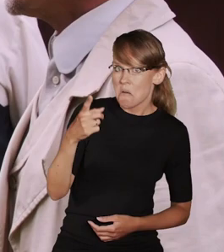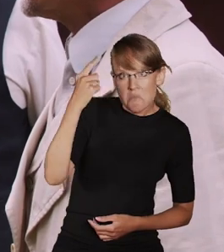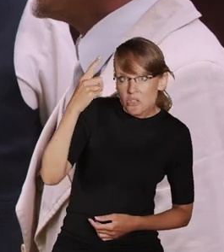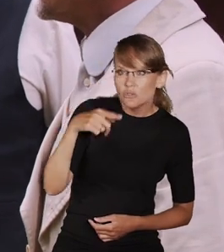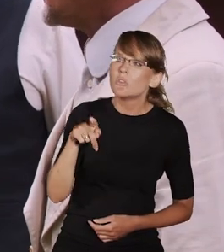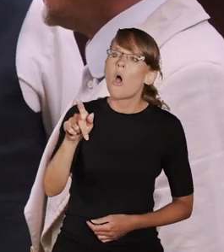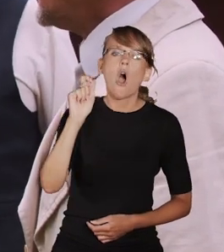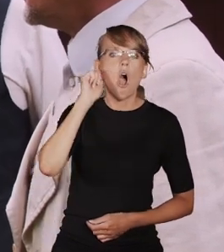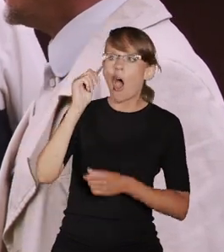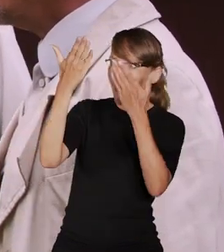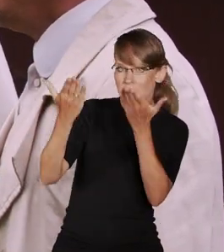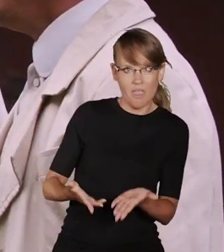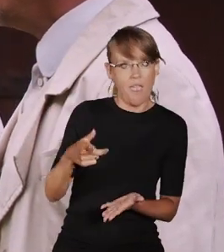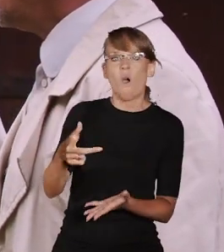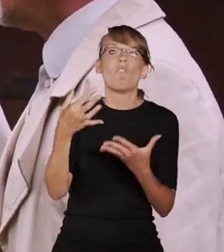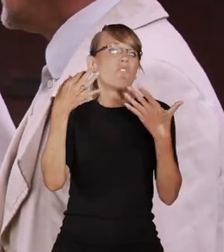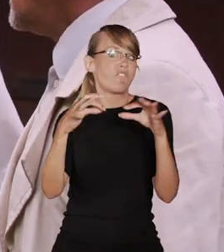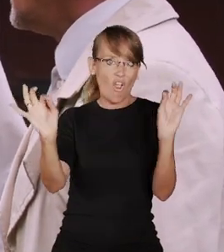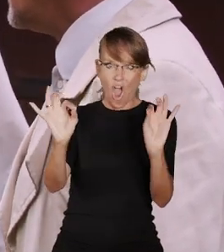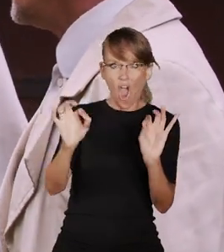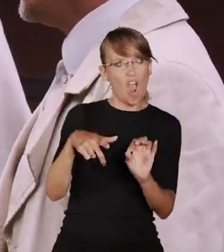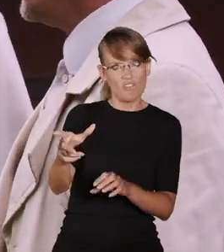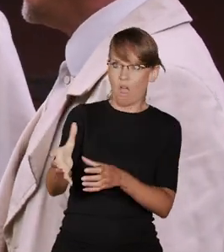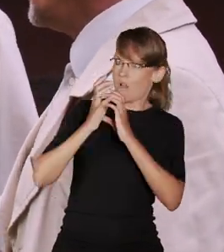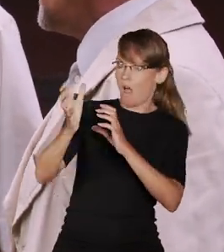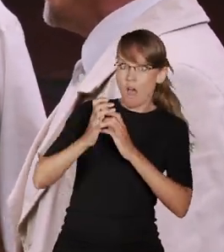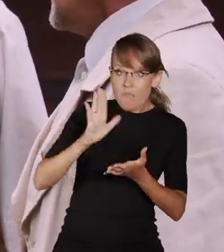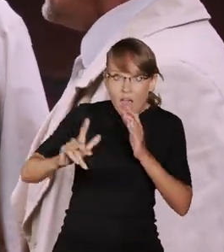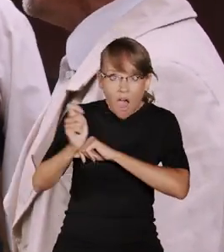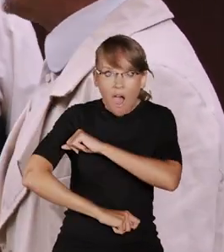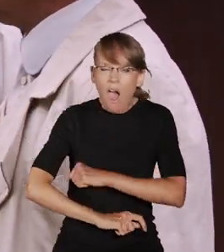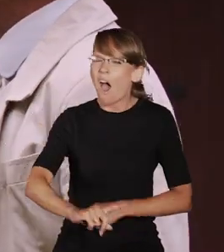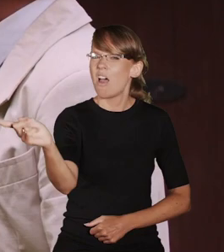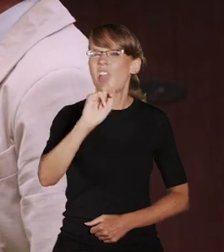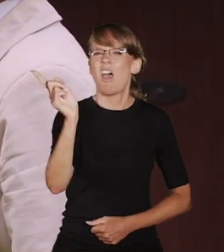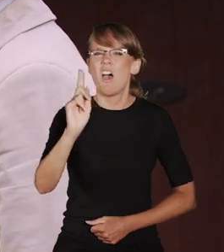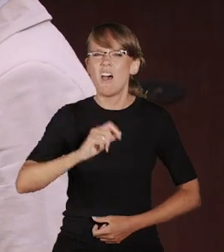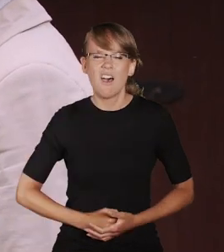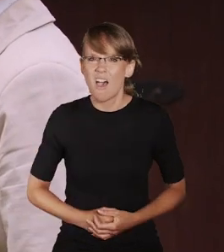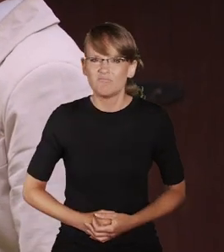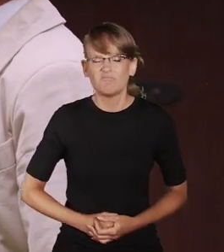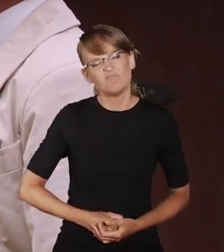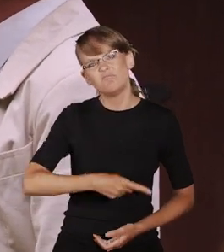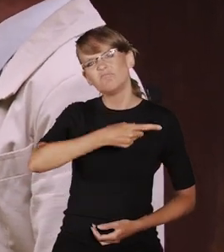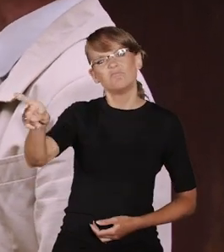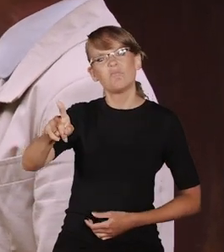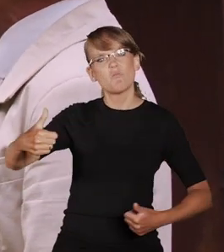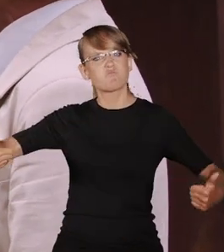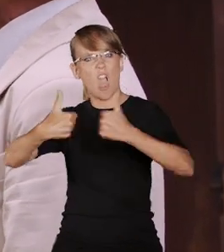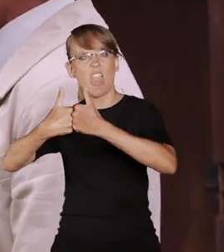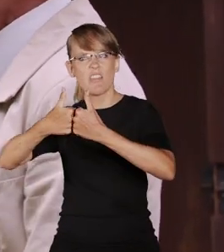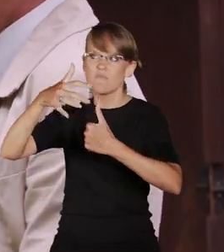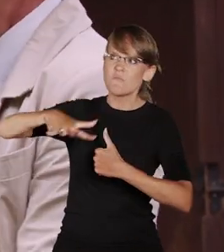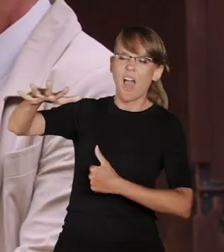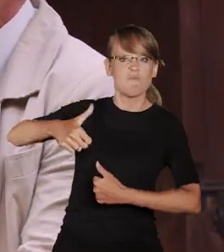się tak podoba. No i co? Myśli pan, że się go boję? A pani myśli, że jak pani jest istotą